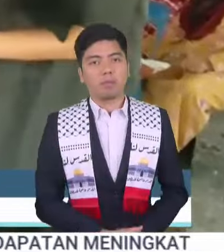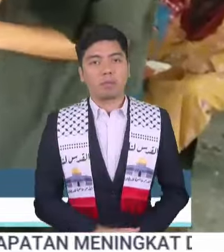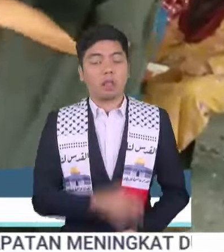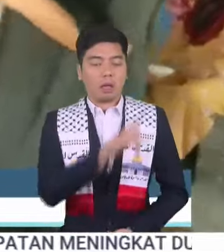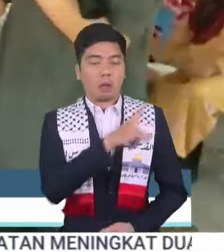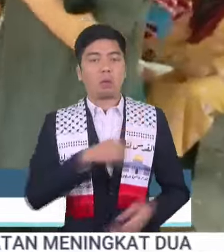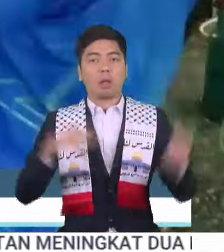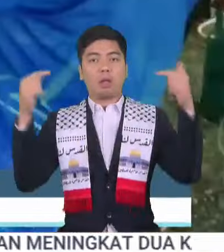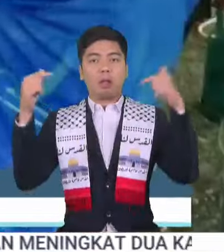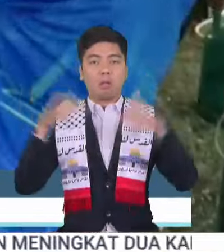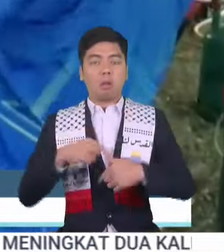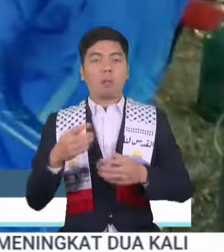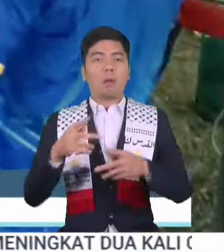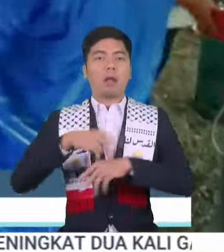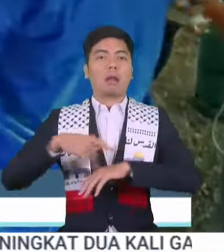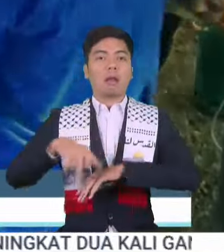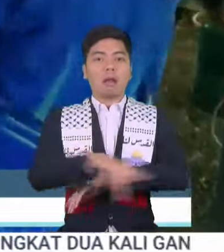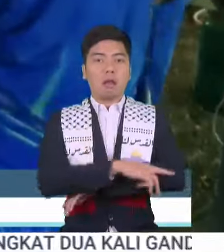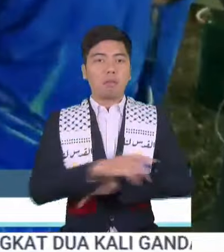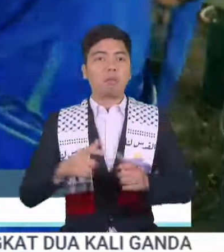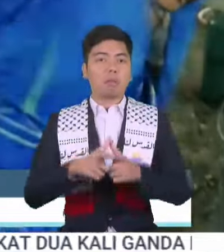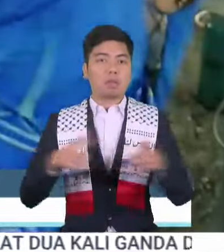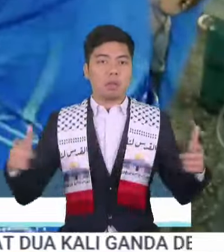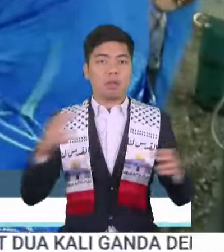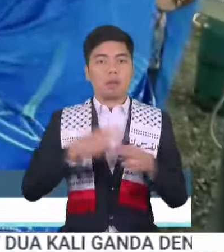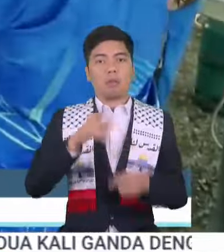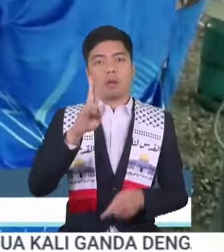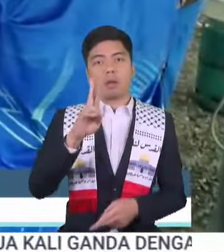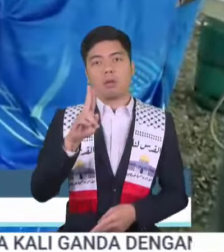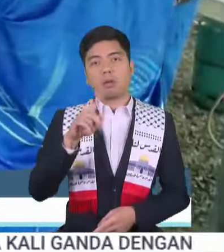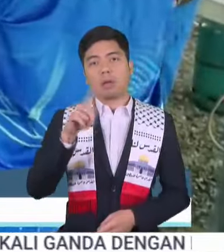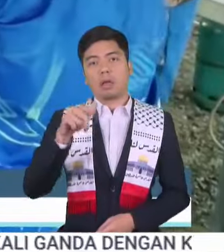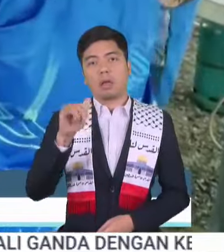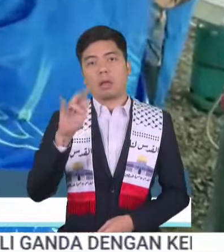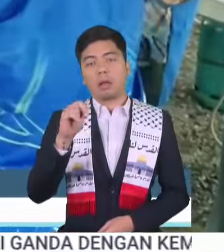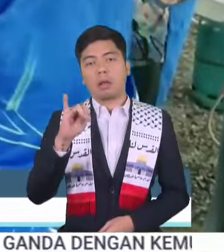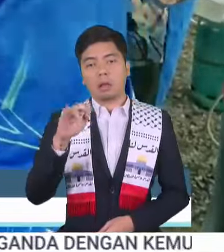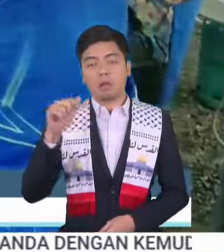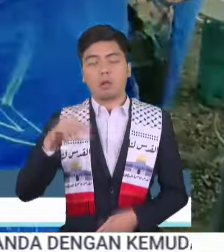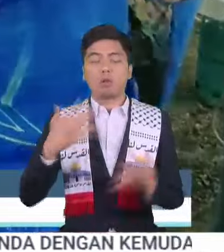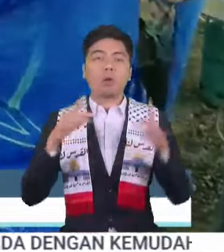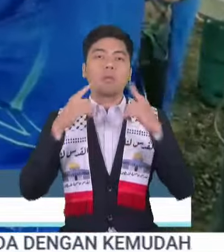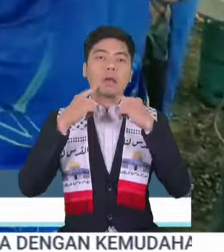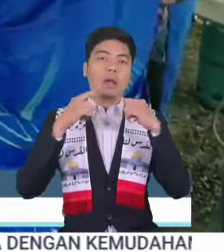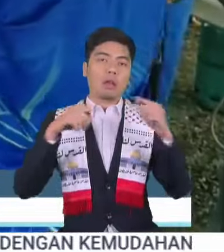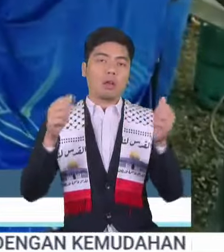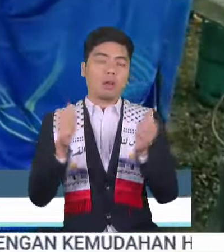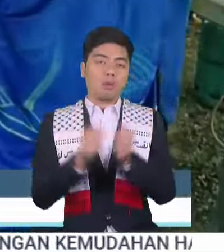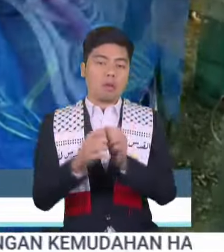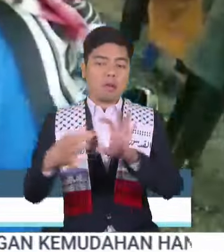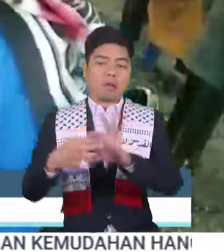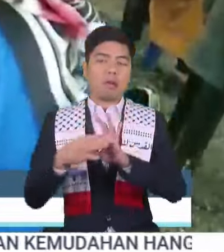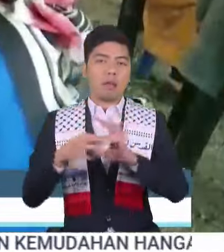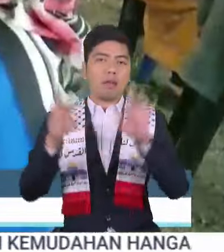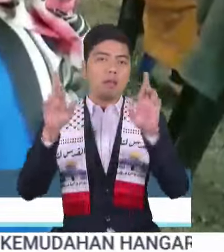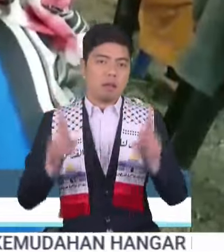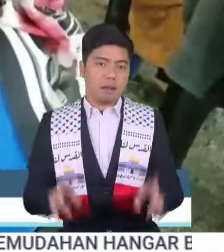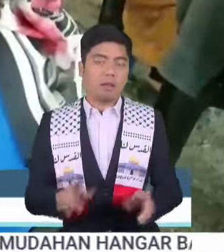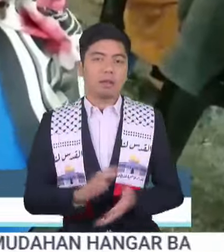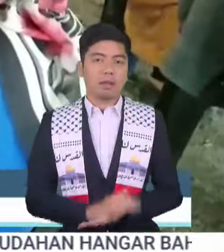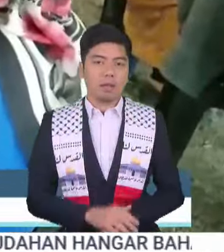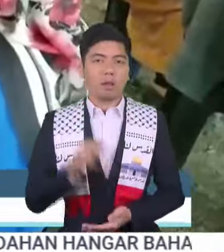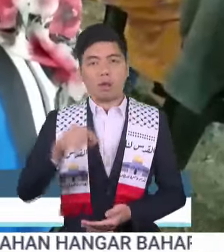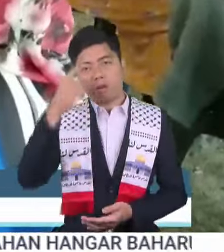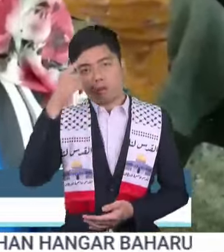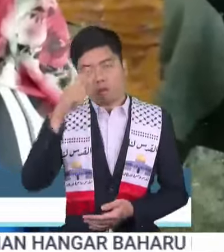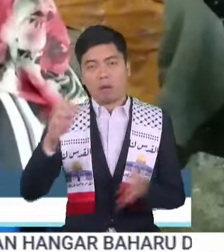Ketua UMNO Bahagian Padang Besar Ruzaini Rais maklumkan program dijayakan dengan kerjasama masyarakat setempat. Ia antara program kebajikan